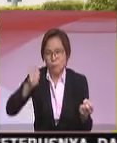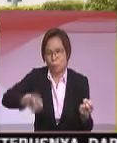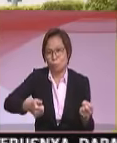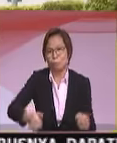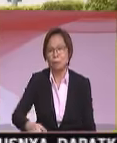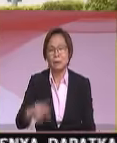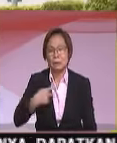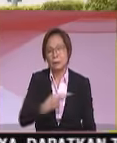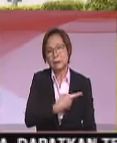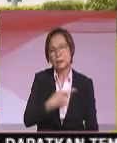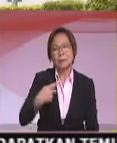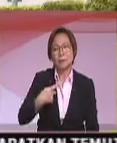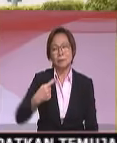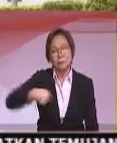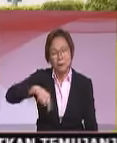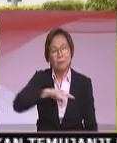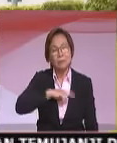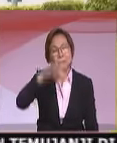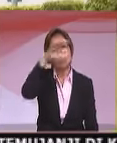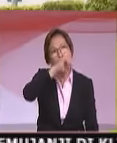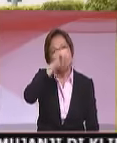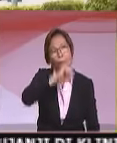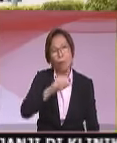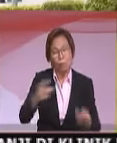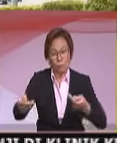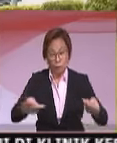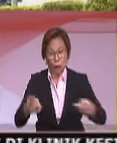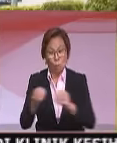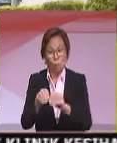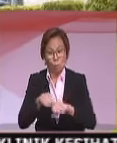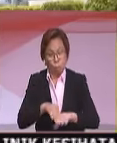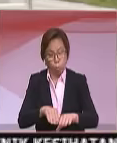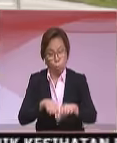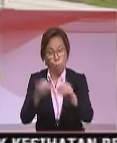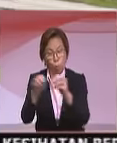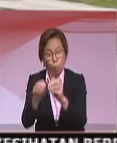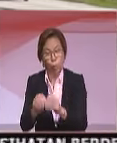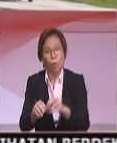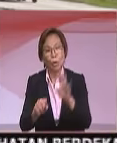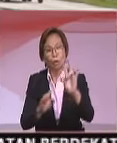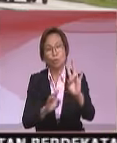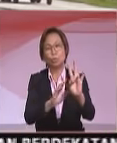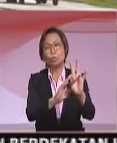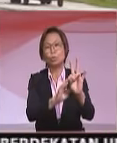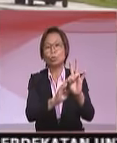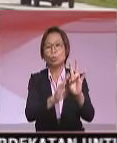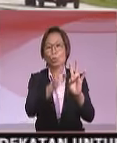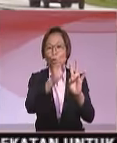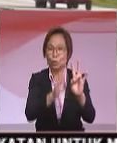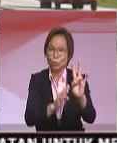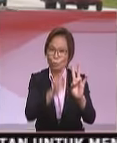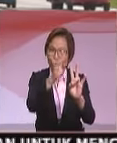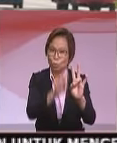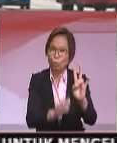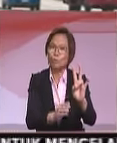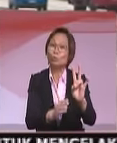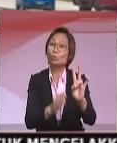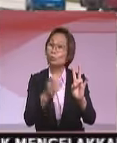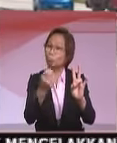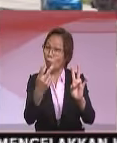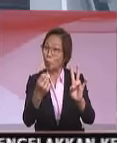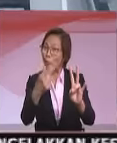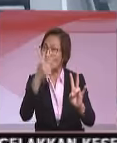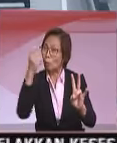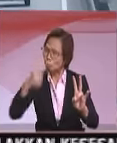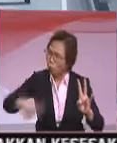Kami menjangkakan trafik akan mula meningkat selepas 7 hari bulan, terutama trafik hujung minggu di mana orang ramai akan mula